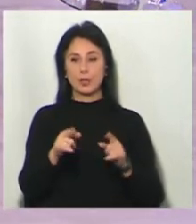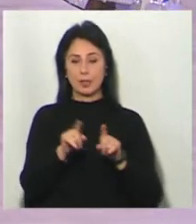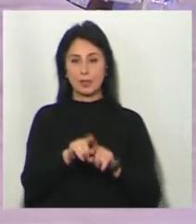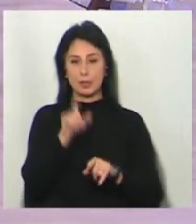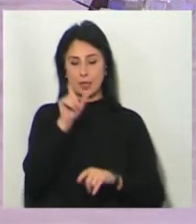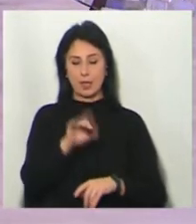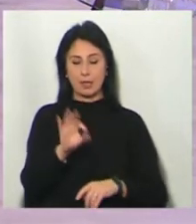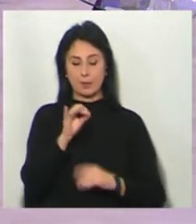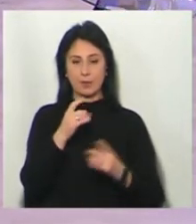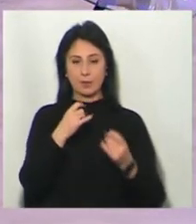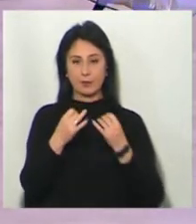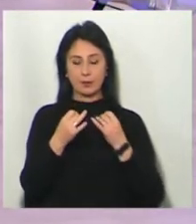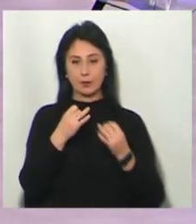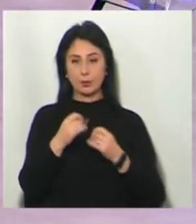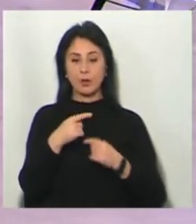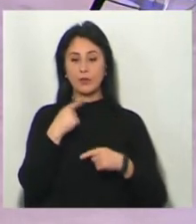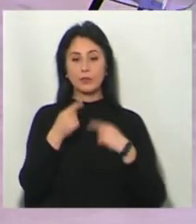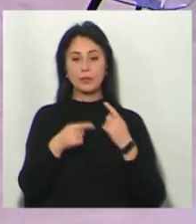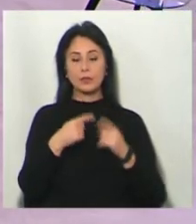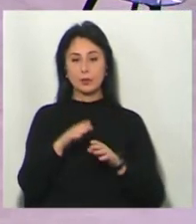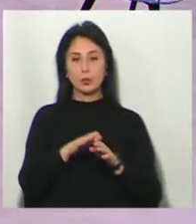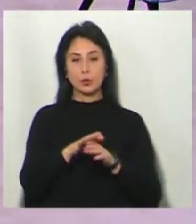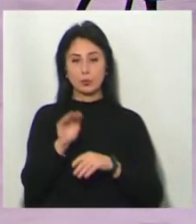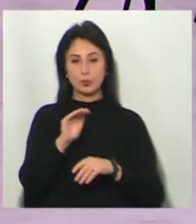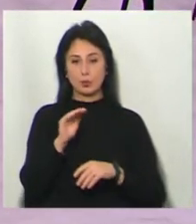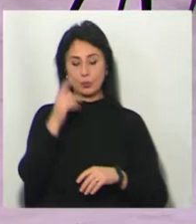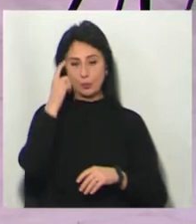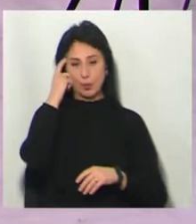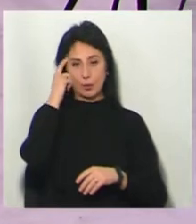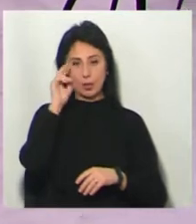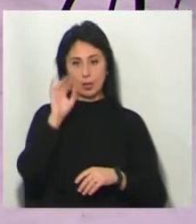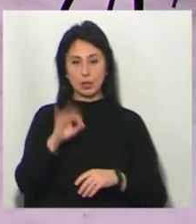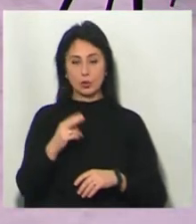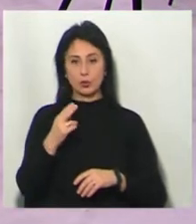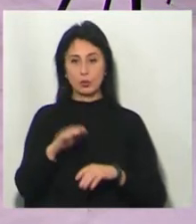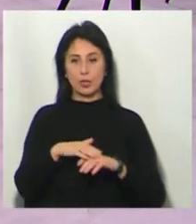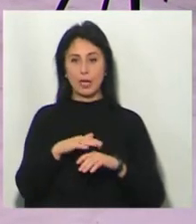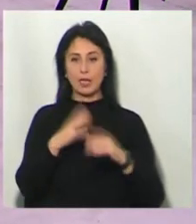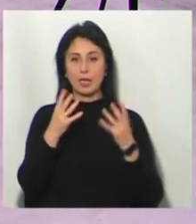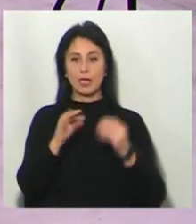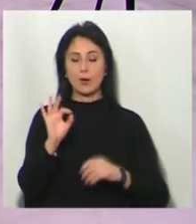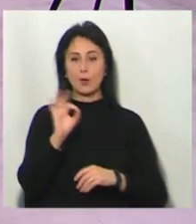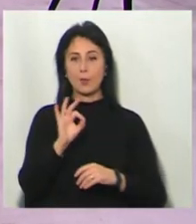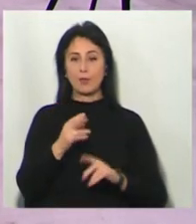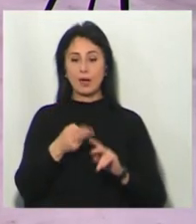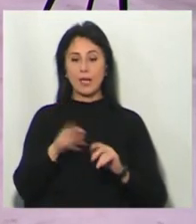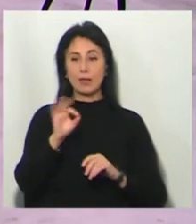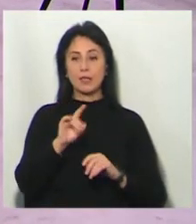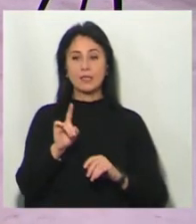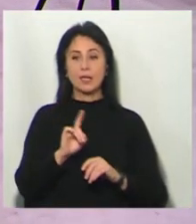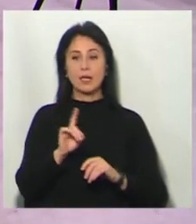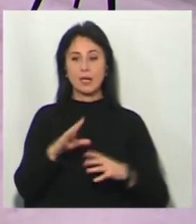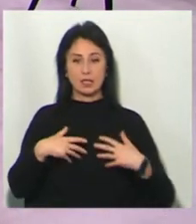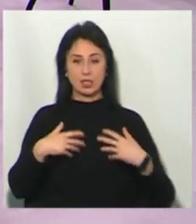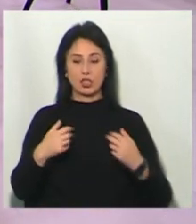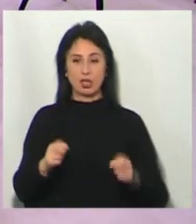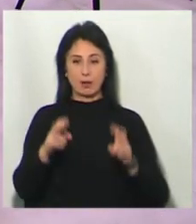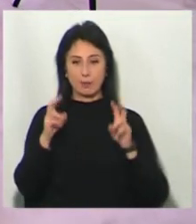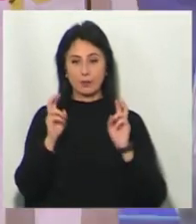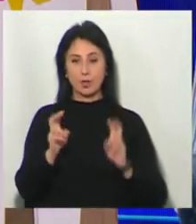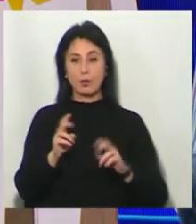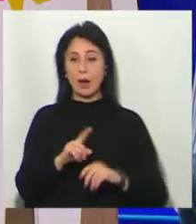dreșat adamia zavisa obrept, davisa obrept sul fizicur, mentalur da socialur catil treobaze, anu imaze rat